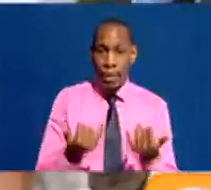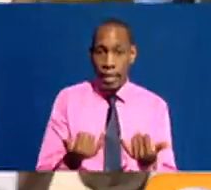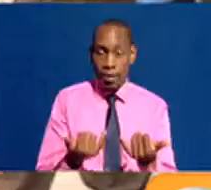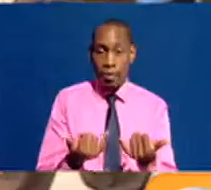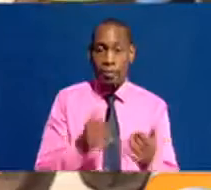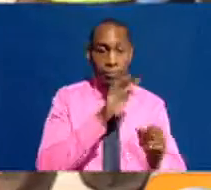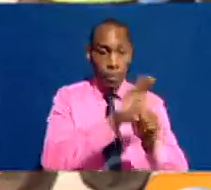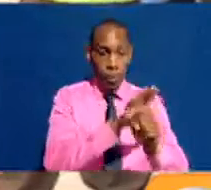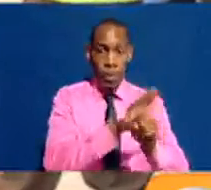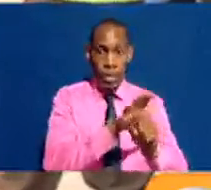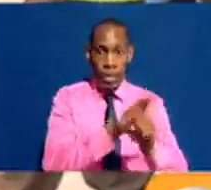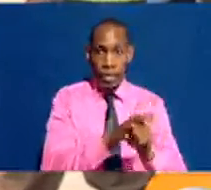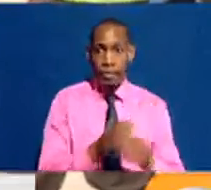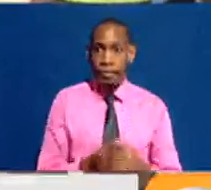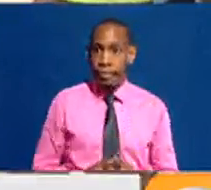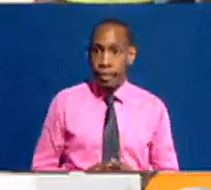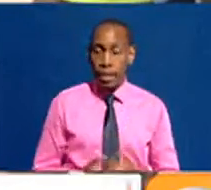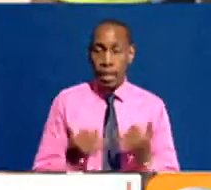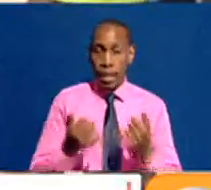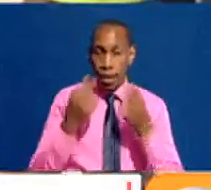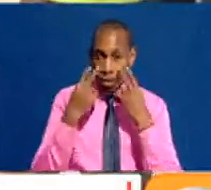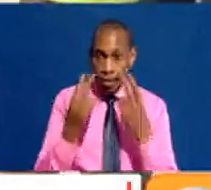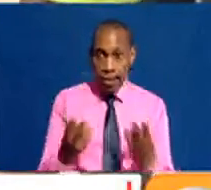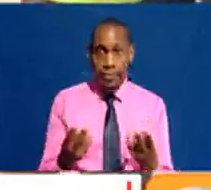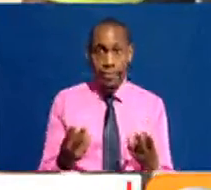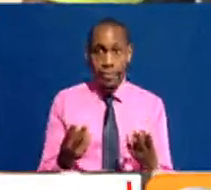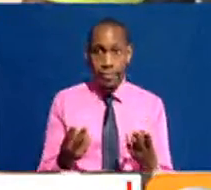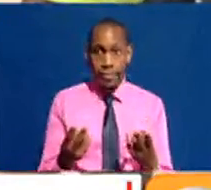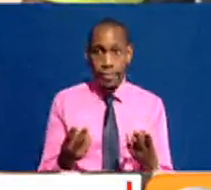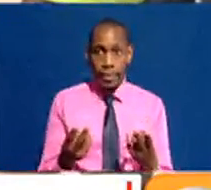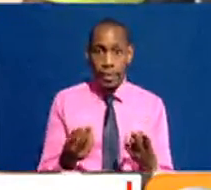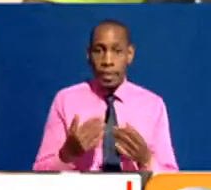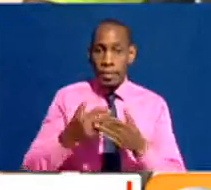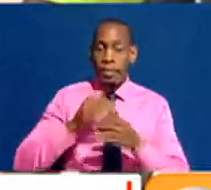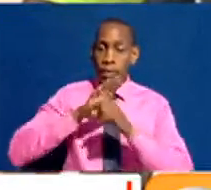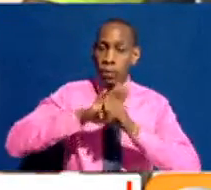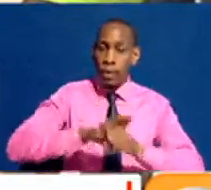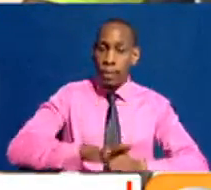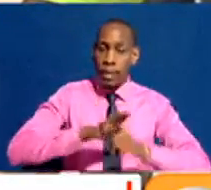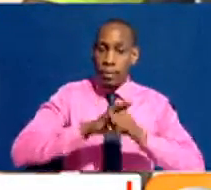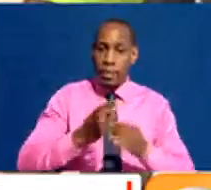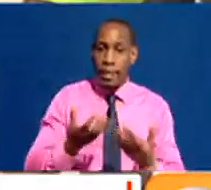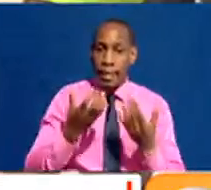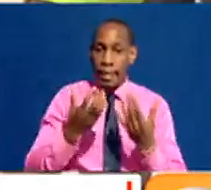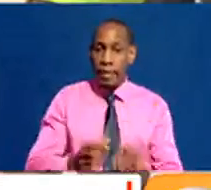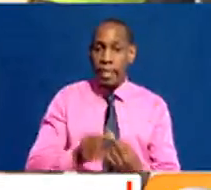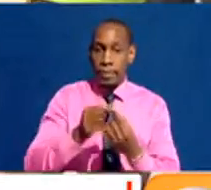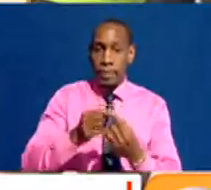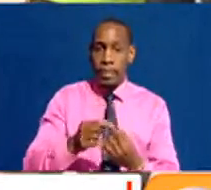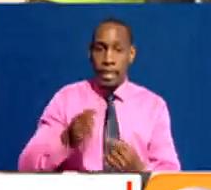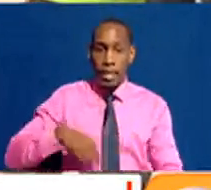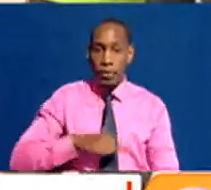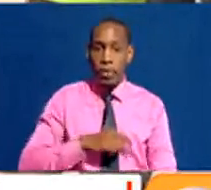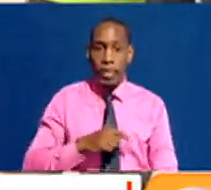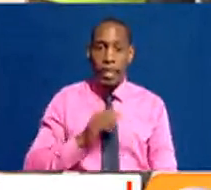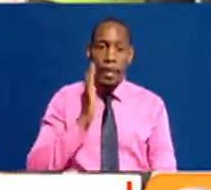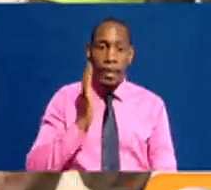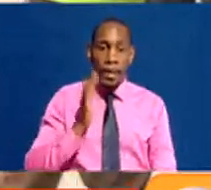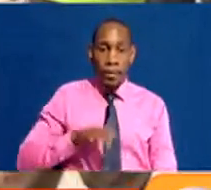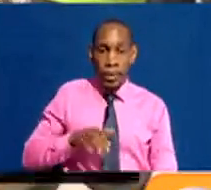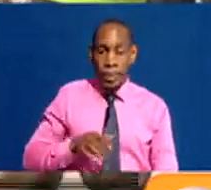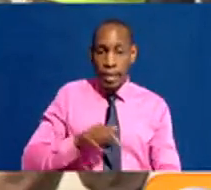wengi. So, naona, tumekua tukiangaishwa sana, asa sisi wa mama. Kienda sokoni, unakutana